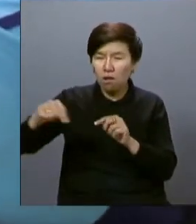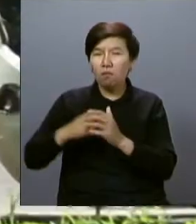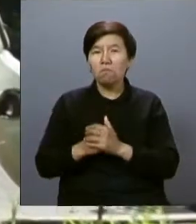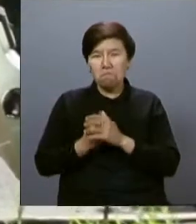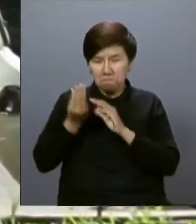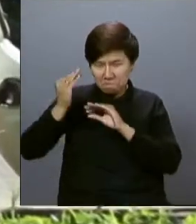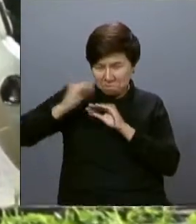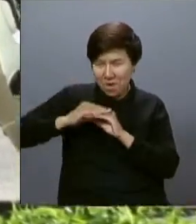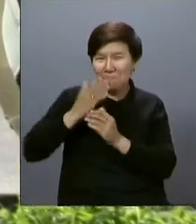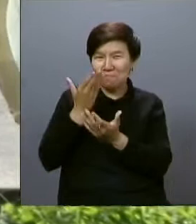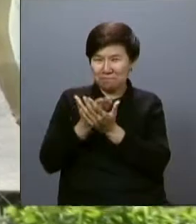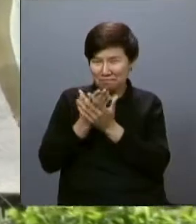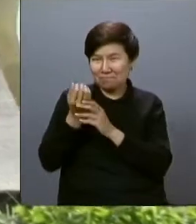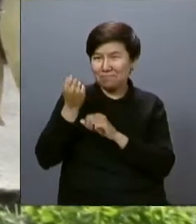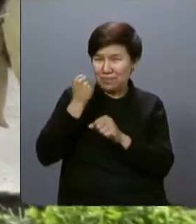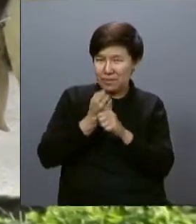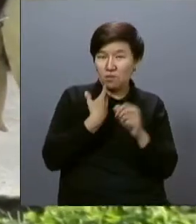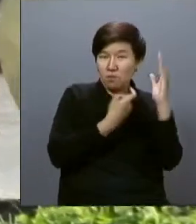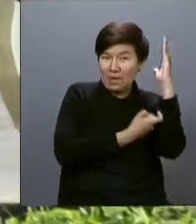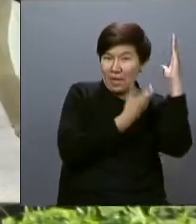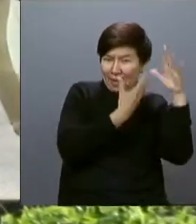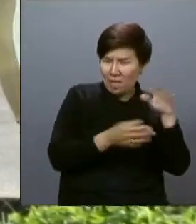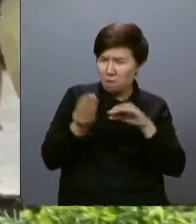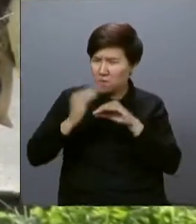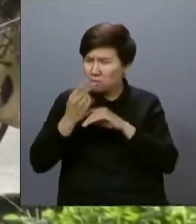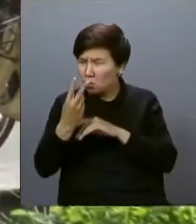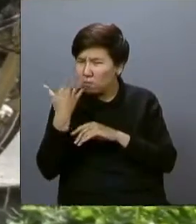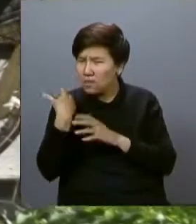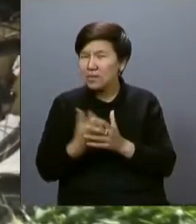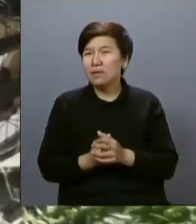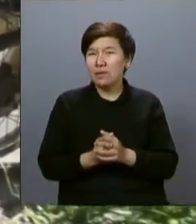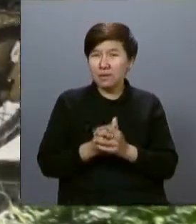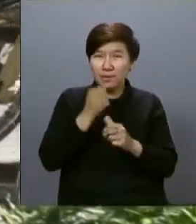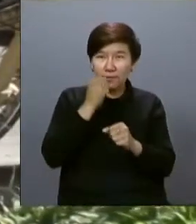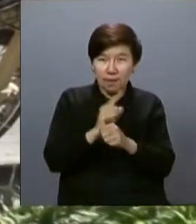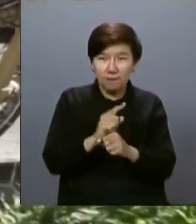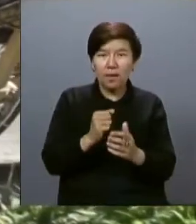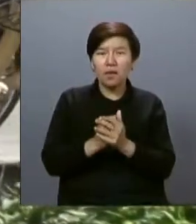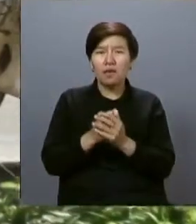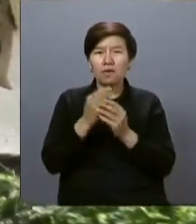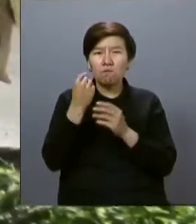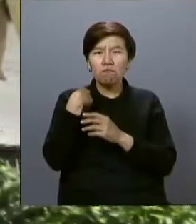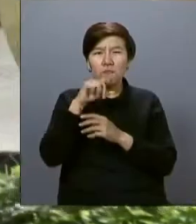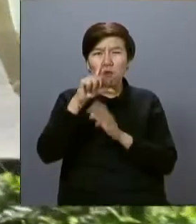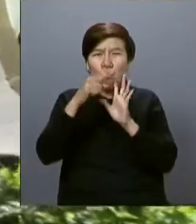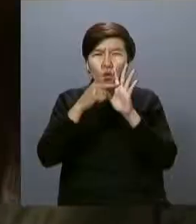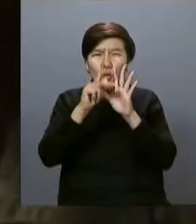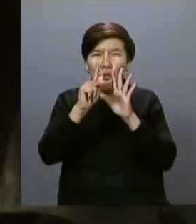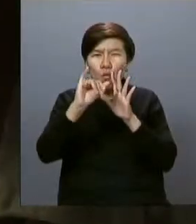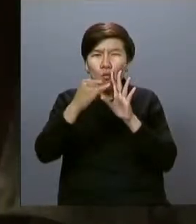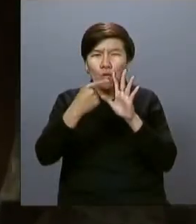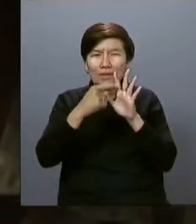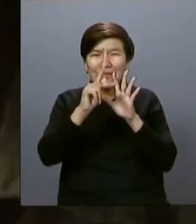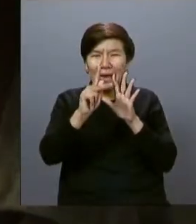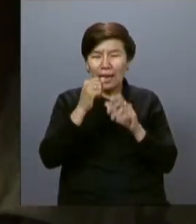ริมอื่นๆนอกจากการทำสวนยางพาราเช่นการแปรรูปลูกจากและกลุ่มผู้ผลิตเครื่องแกงก